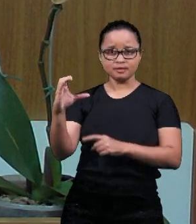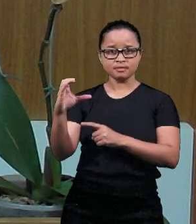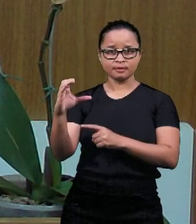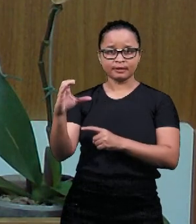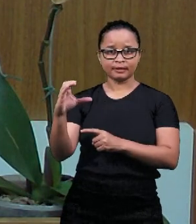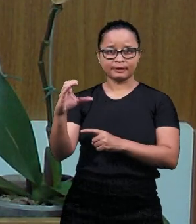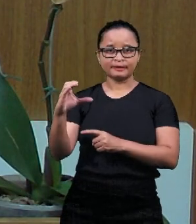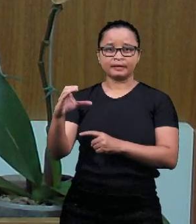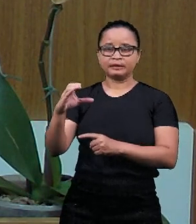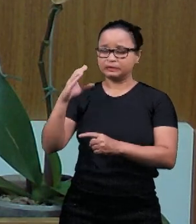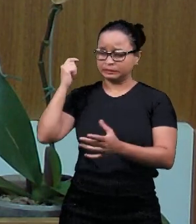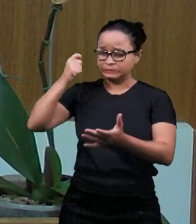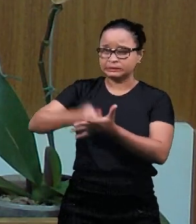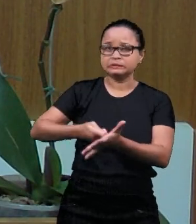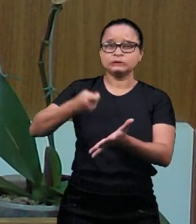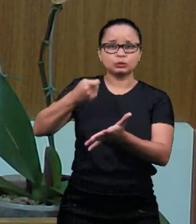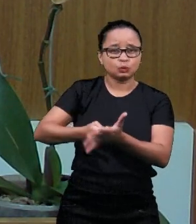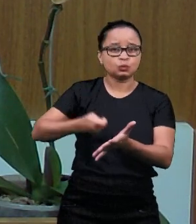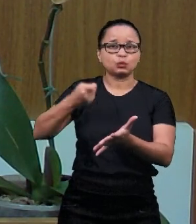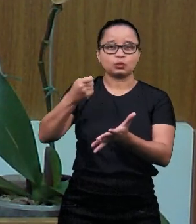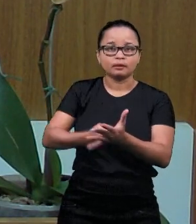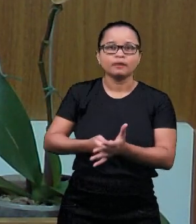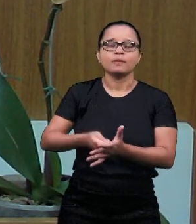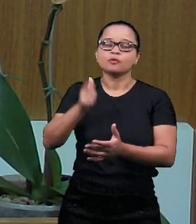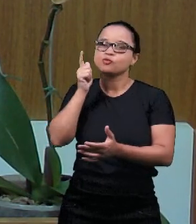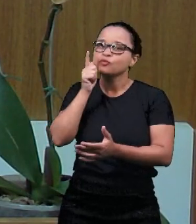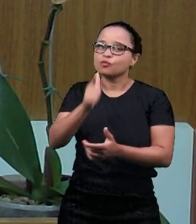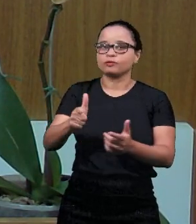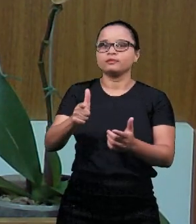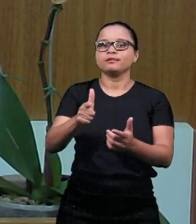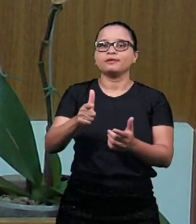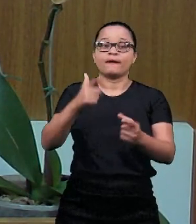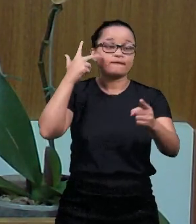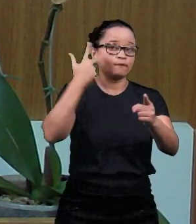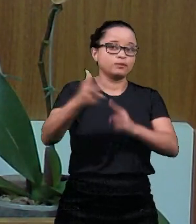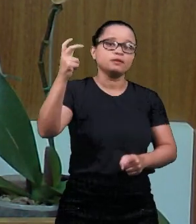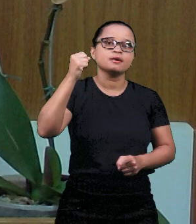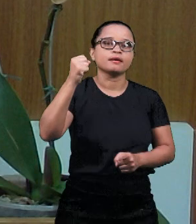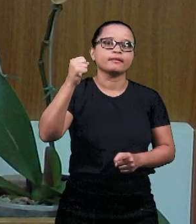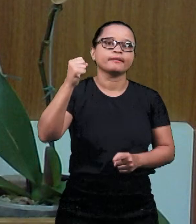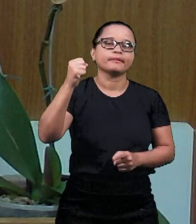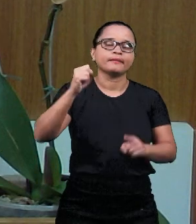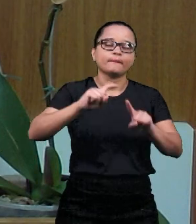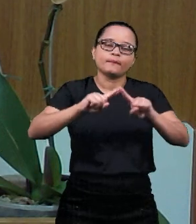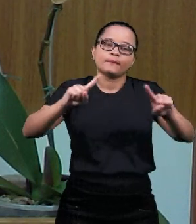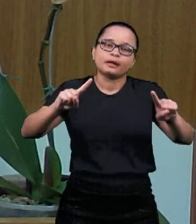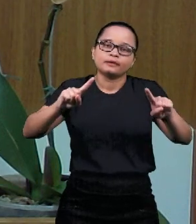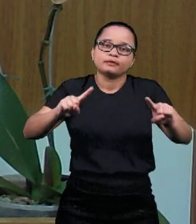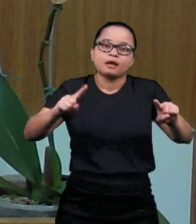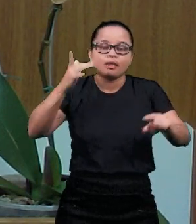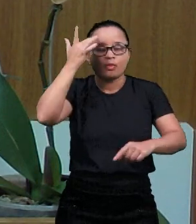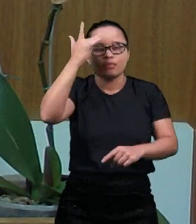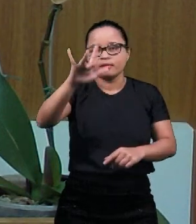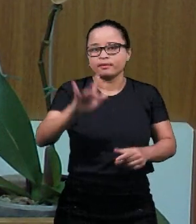tenir compte de ces défis que nous voyons dans ce temps. Nous ne savons pas jusqu'à quand cela